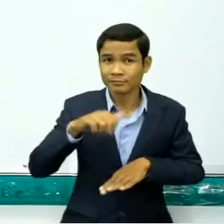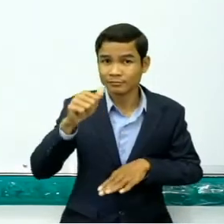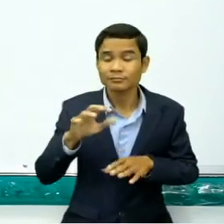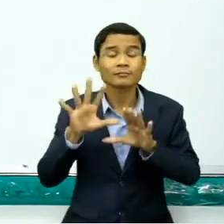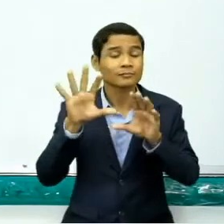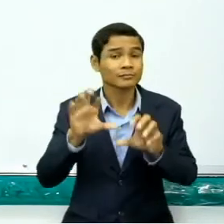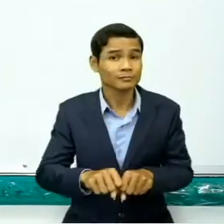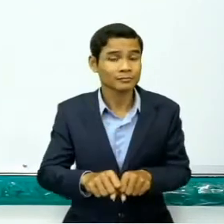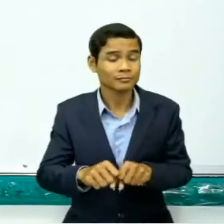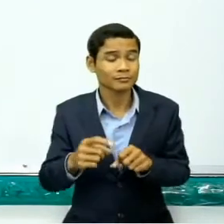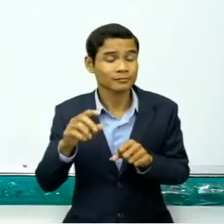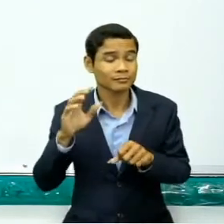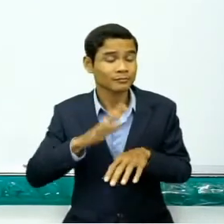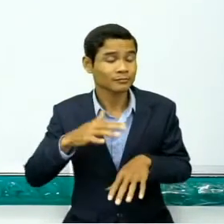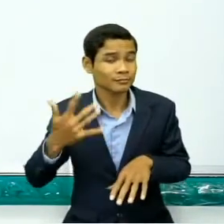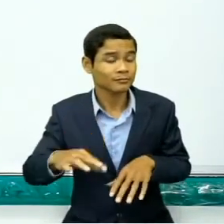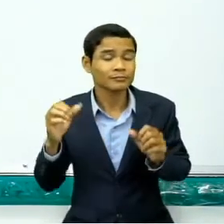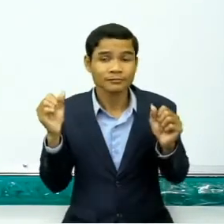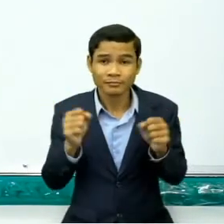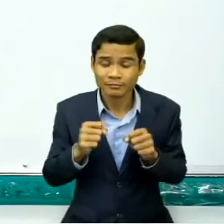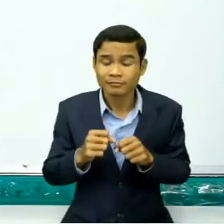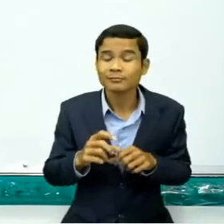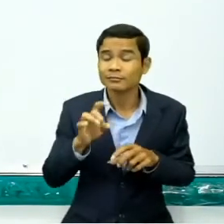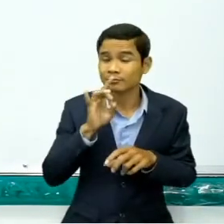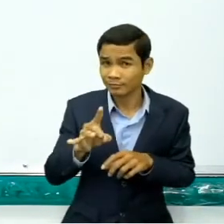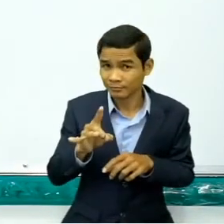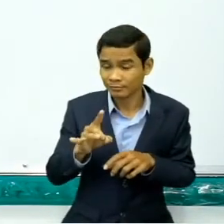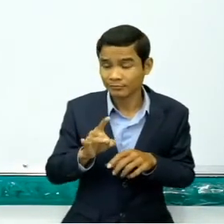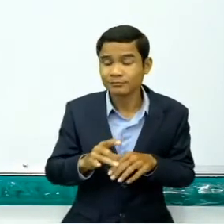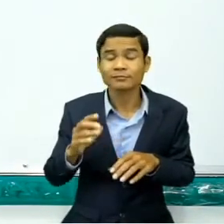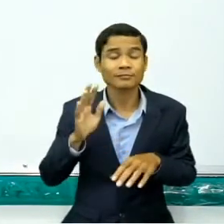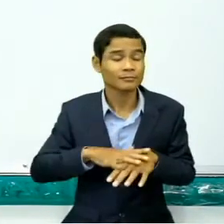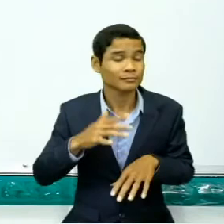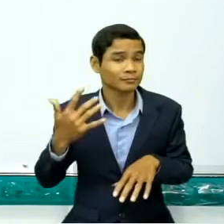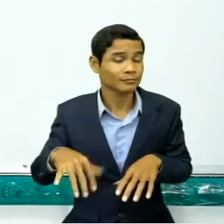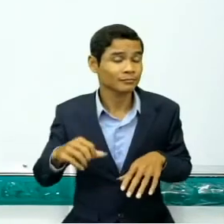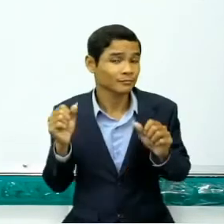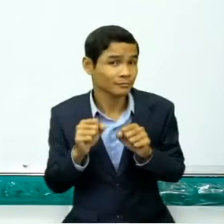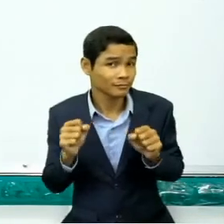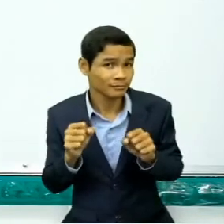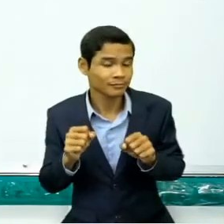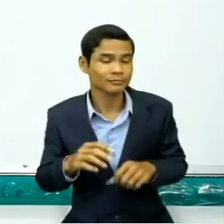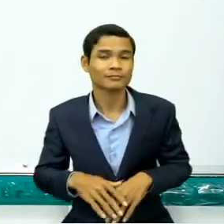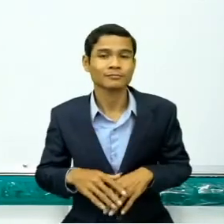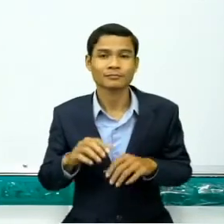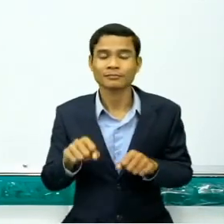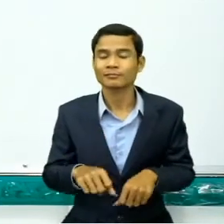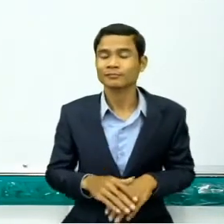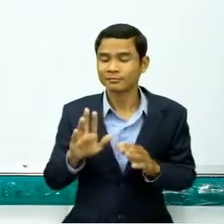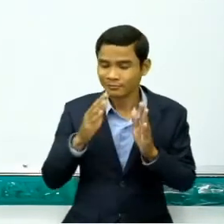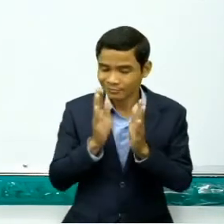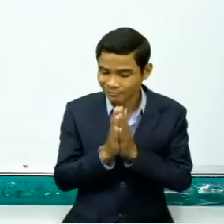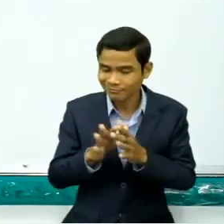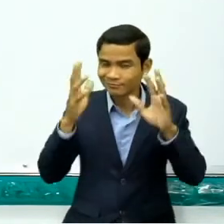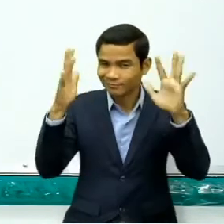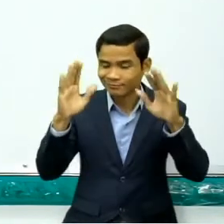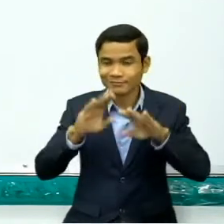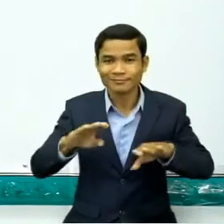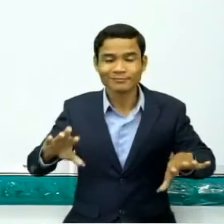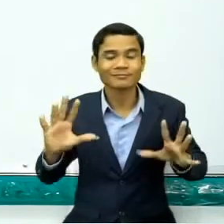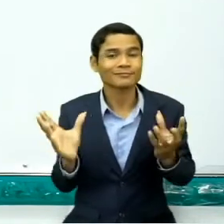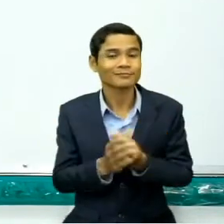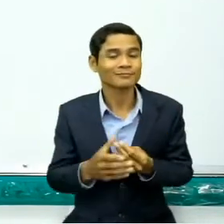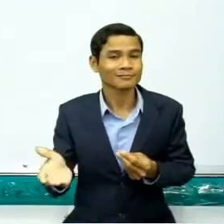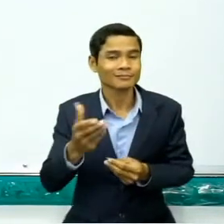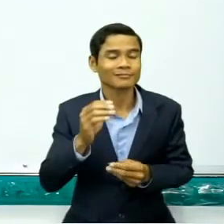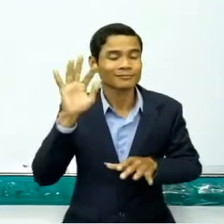chap kan nang tra chea ru kdau men hai tra chea ru kdau cha ha kon kon kon ta kon ko ban